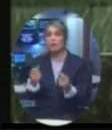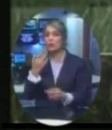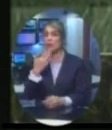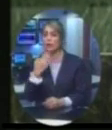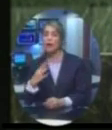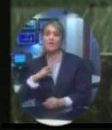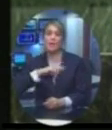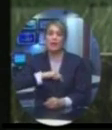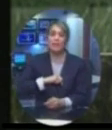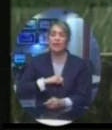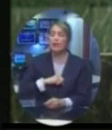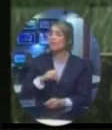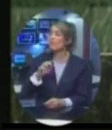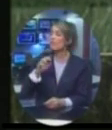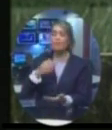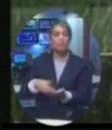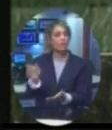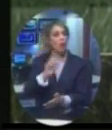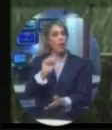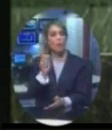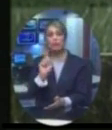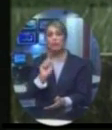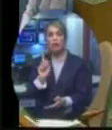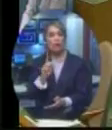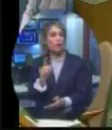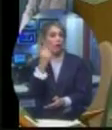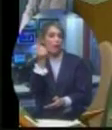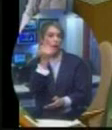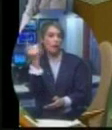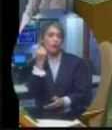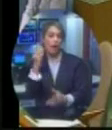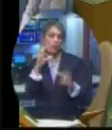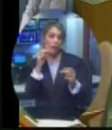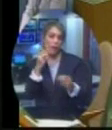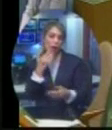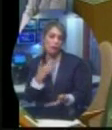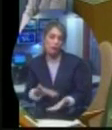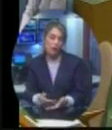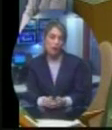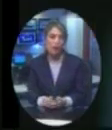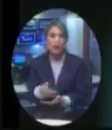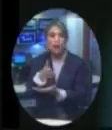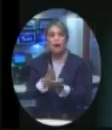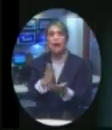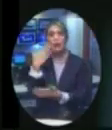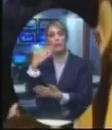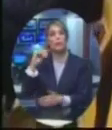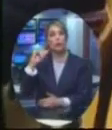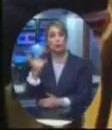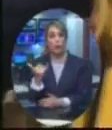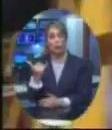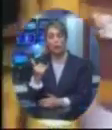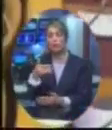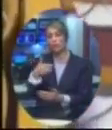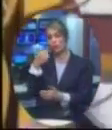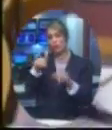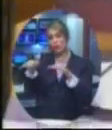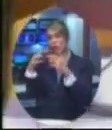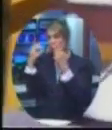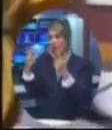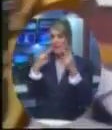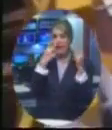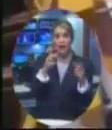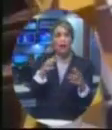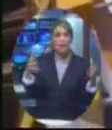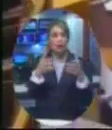עוד הפריזמה היחידה דרכה רואים את ישראל. זה אולי נכון בחלק מהמדינות בהן מבקר ראש הממשלה, אבל הכינוס הזה הוא